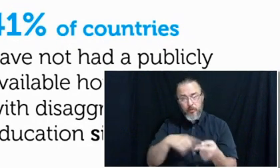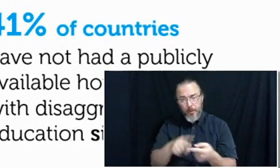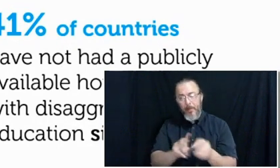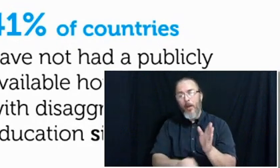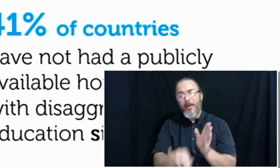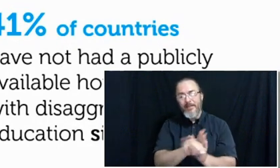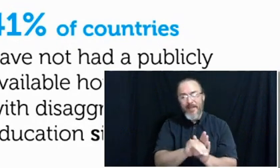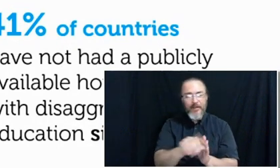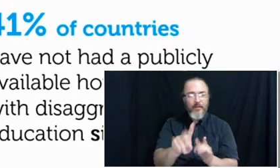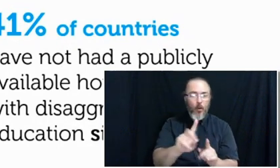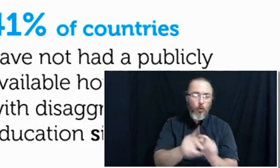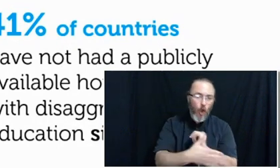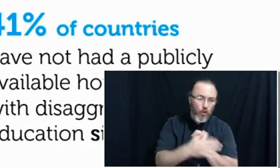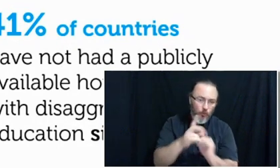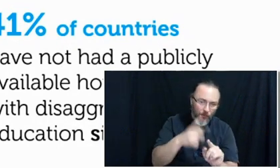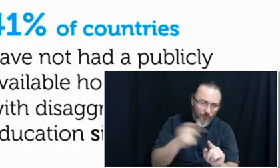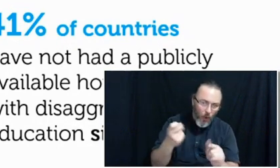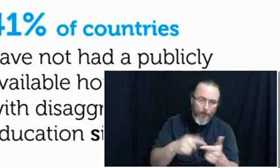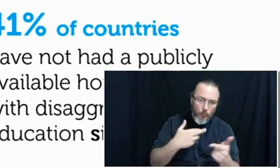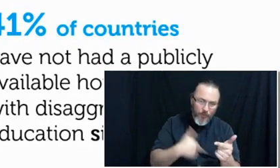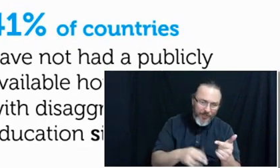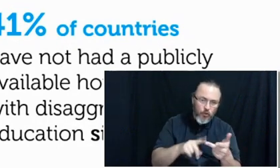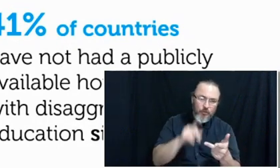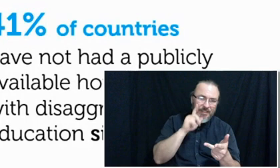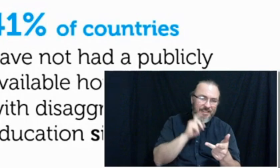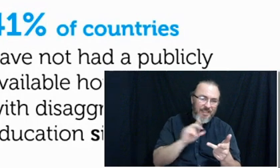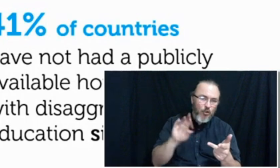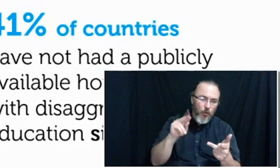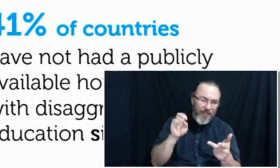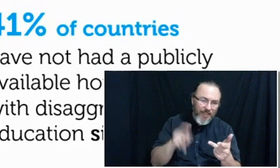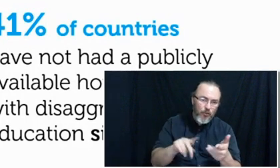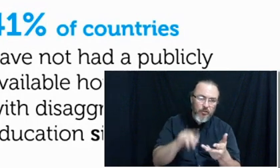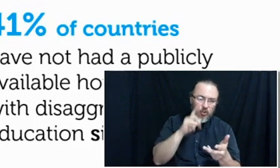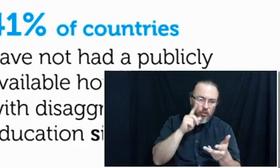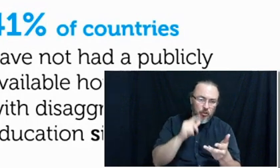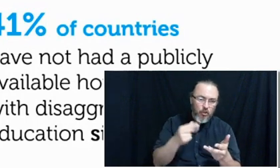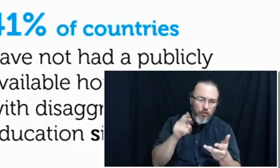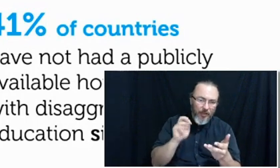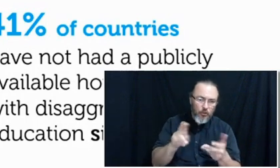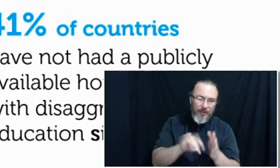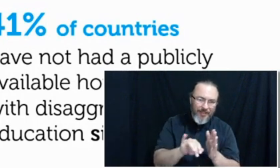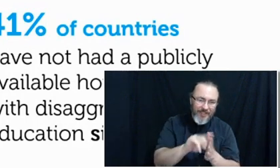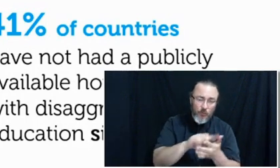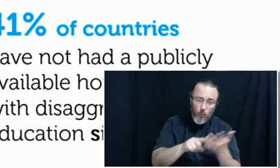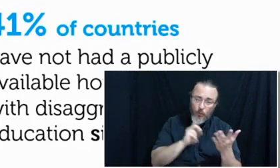s'agit d'identifier la nationalité, l'origine, la religion, l'orientation sexuelle, l'identité de genre. Cela peut